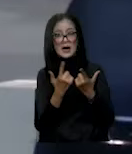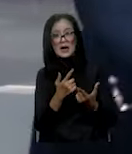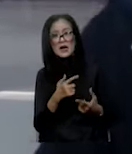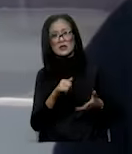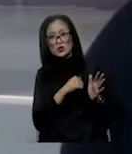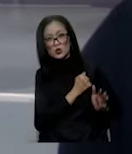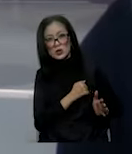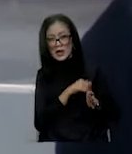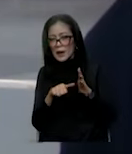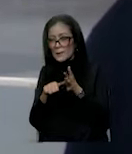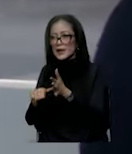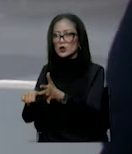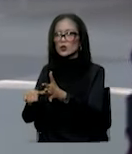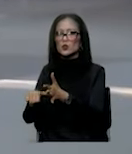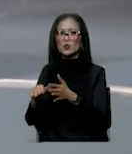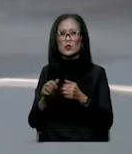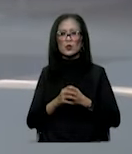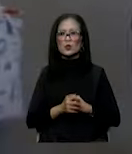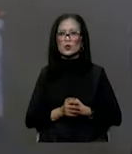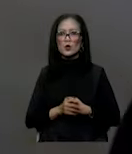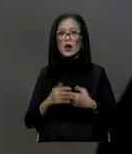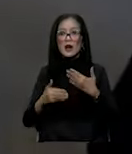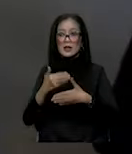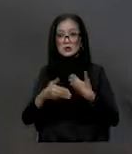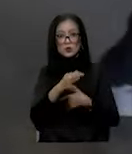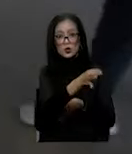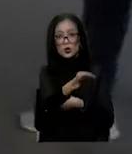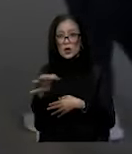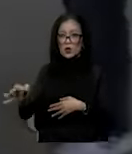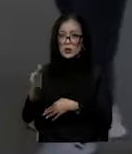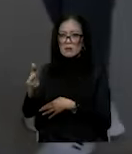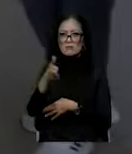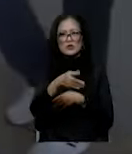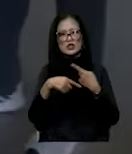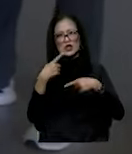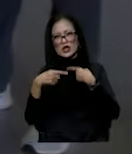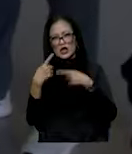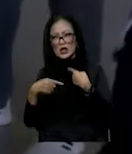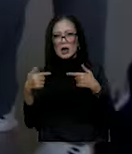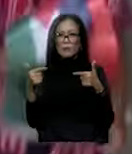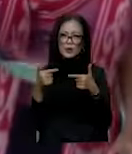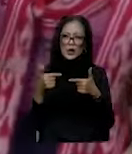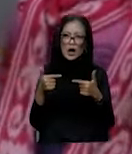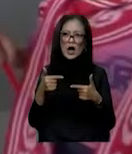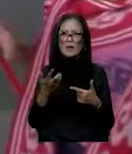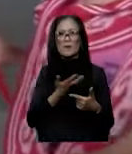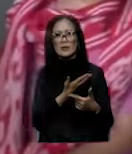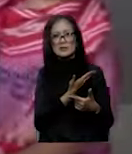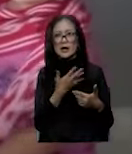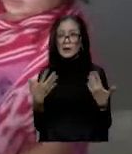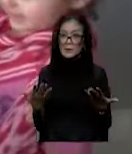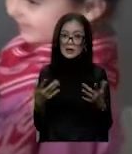Charity Center Society akan berbagi cerita tentang perang di Gaza. Sebelum perang pecah, mereka tinggal di Khan